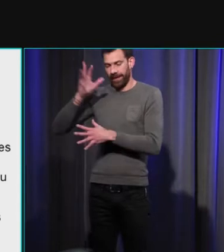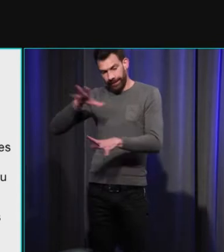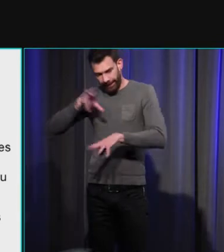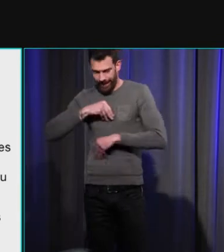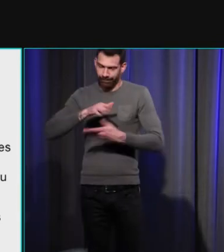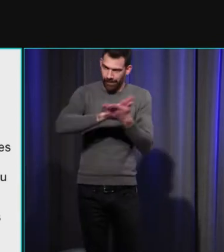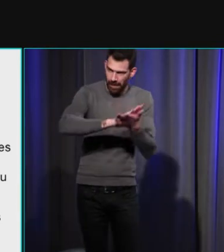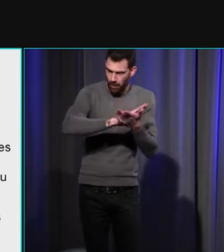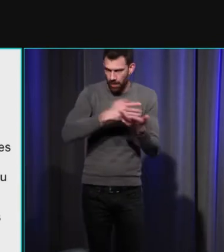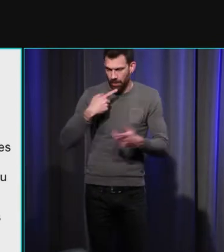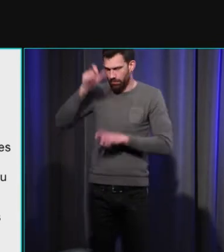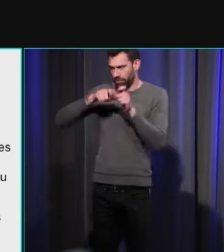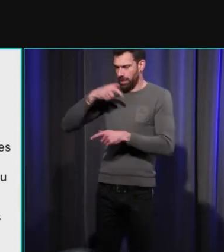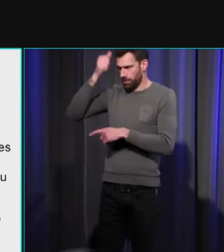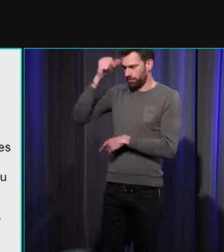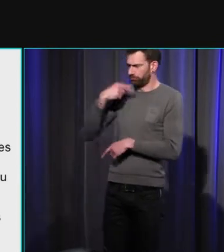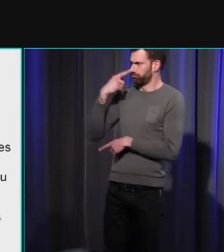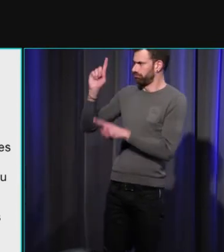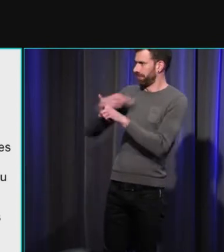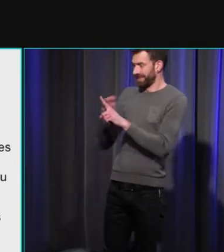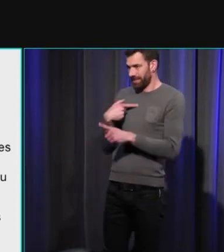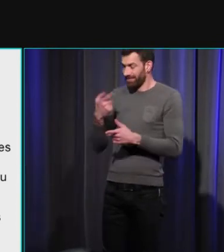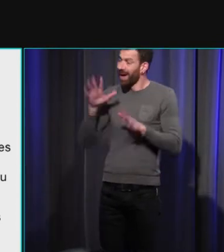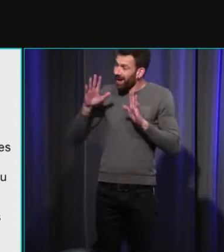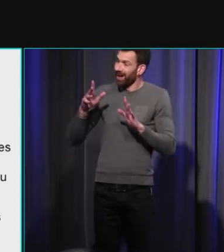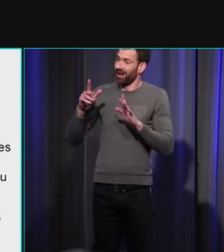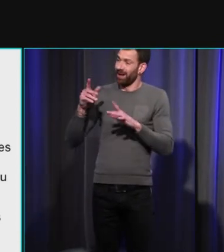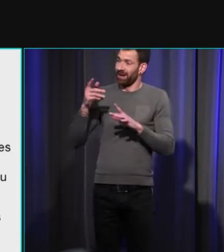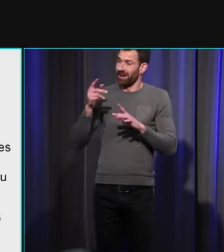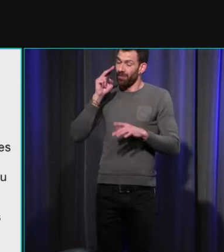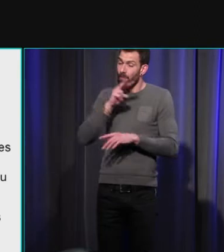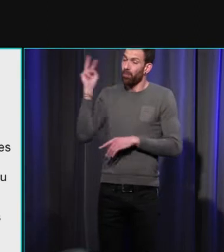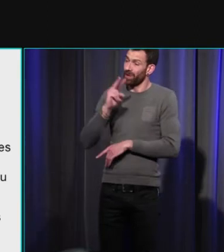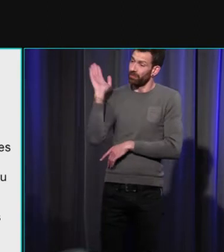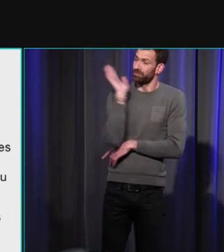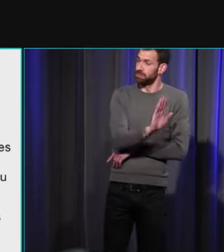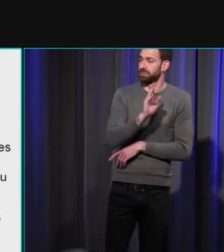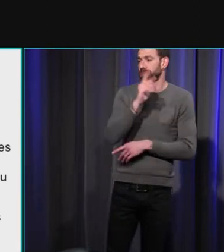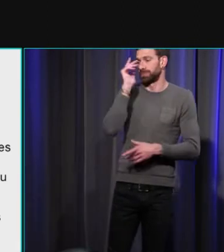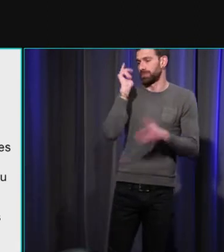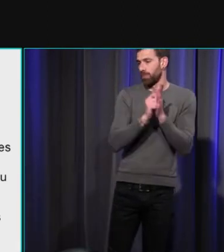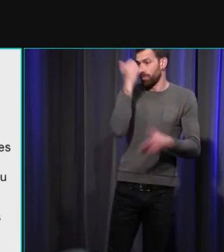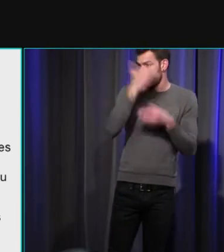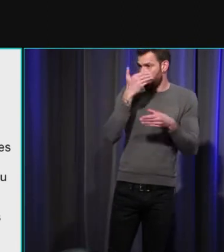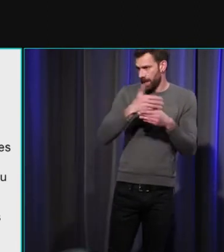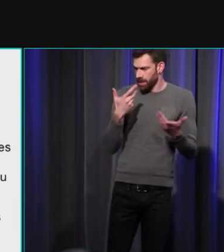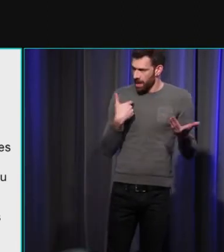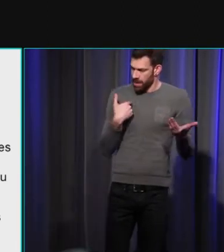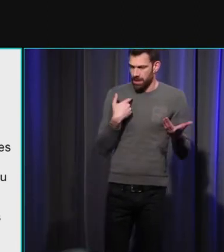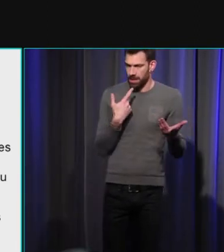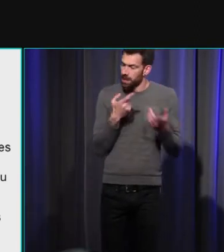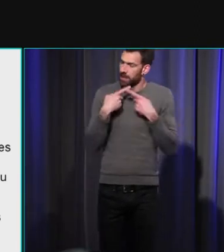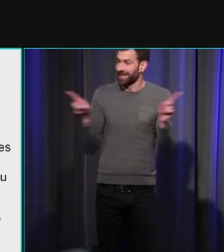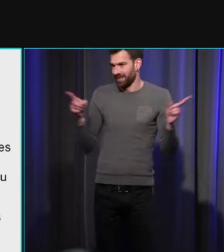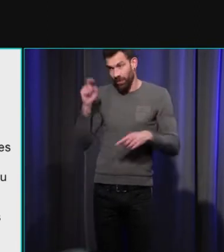s'il faut se mettre dans la tête des hommes médiévaux là encore c'est un très très grand effort de dépaysement que nous